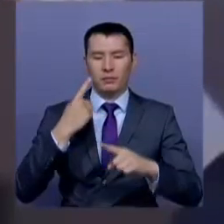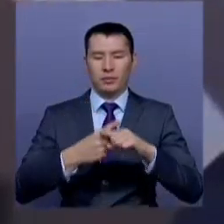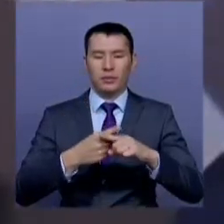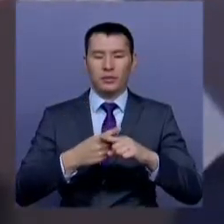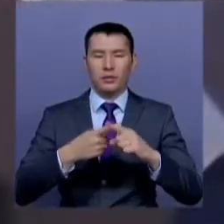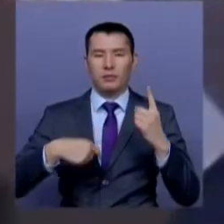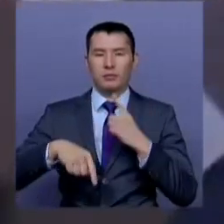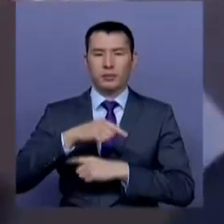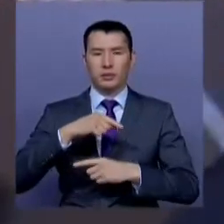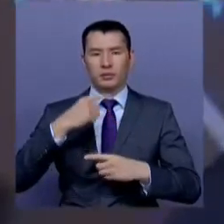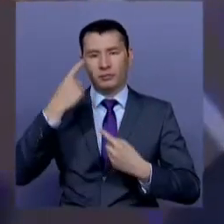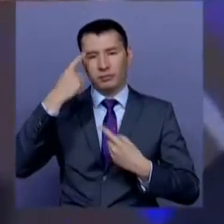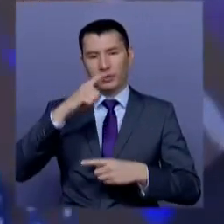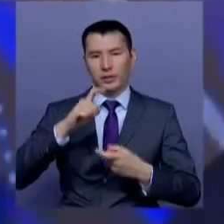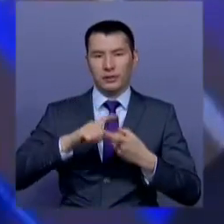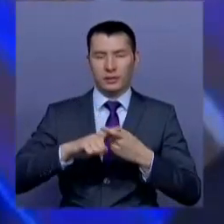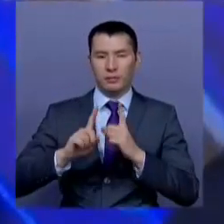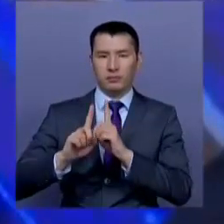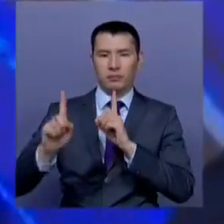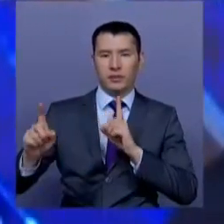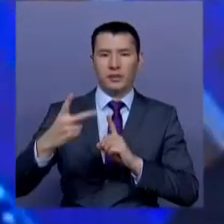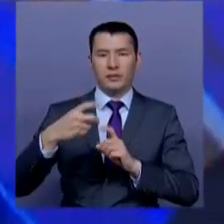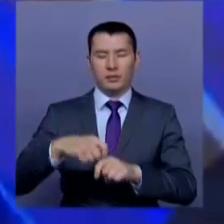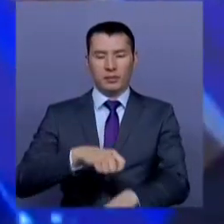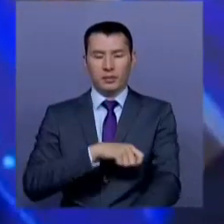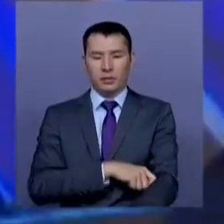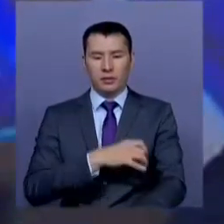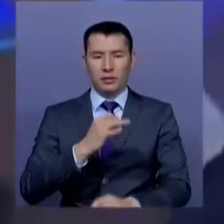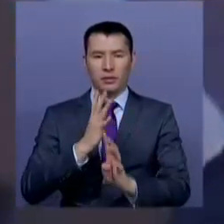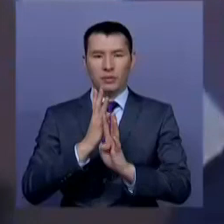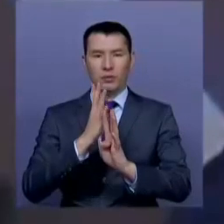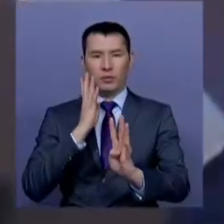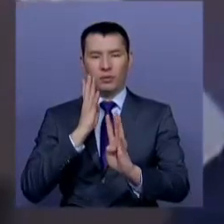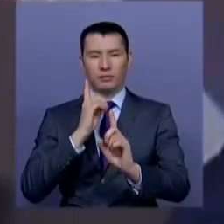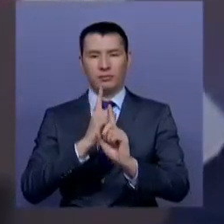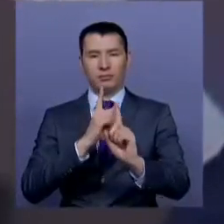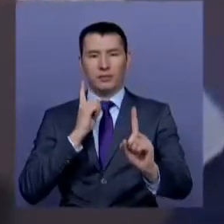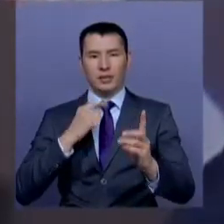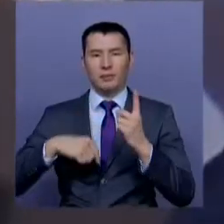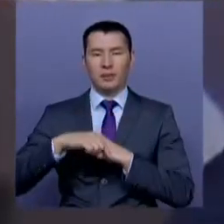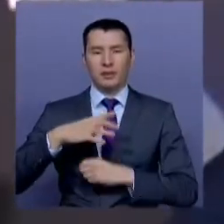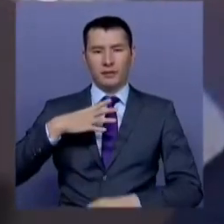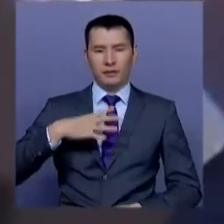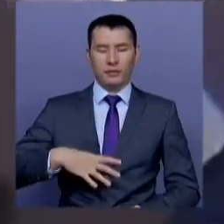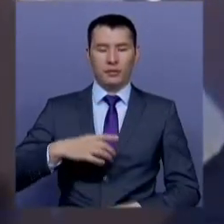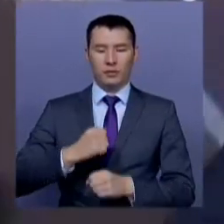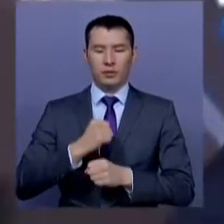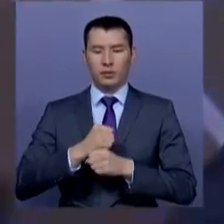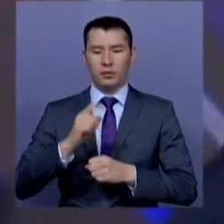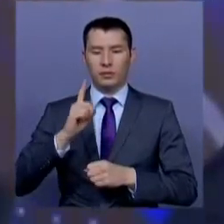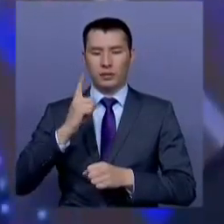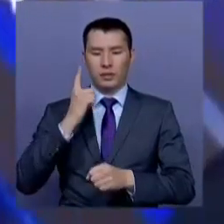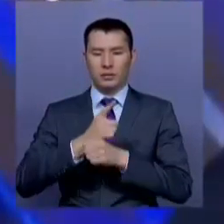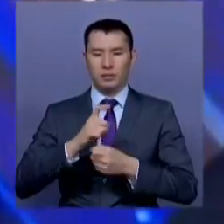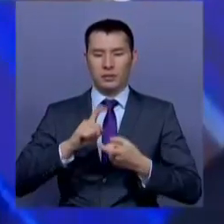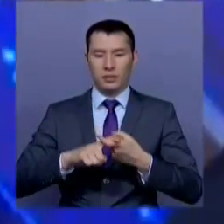мы ввели вот такое расстояние не менее 2 метров при прохождении очередей. Мы были вынуждены поставить запрет на